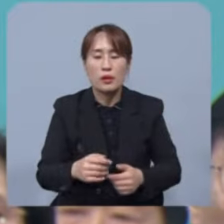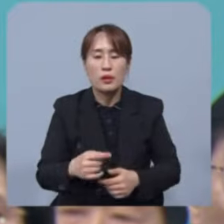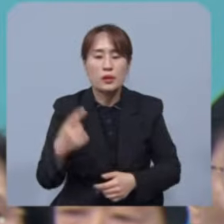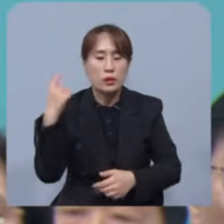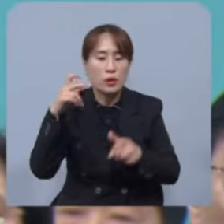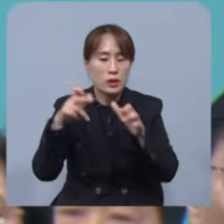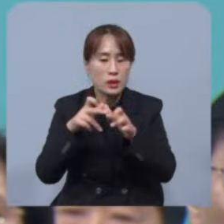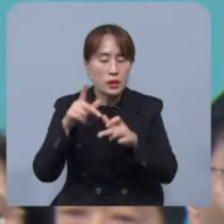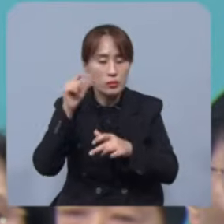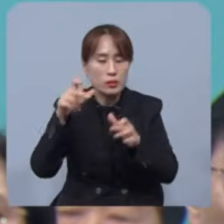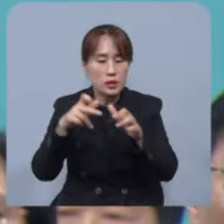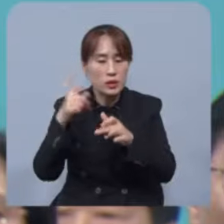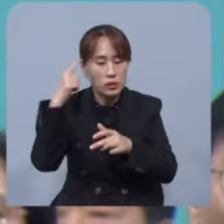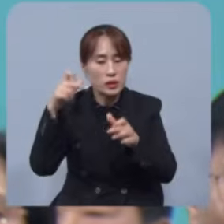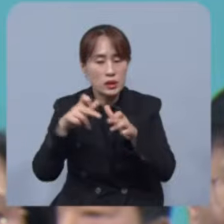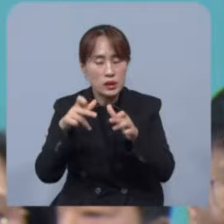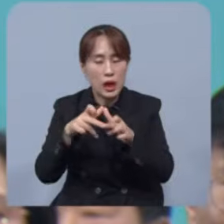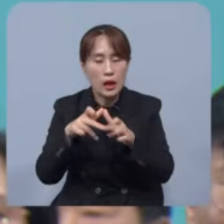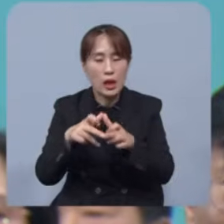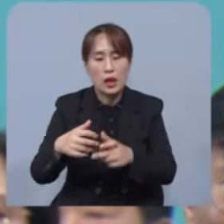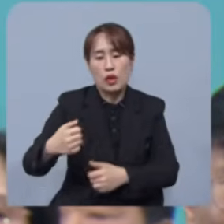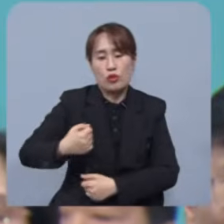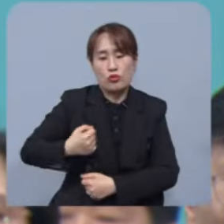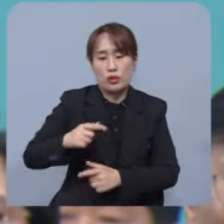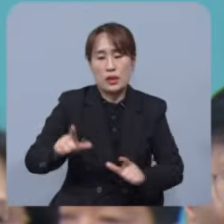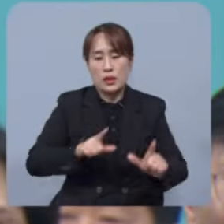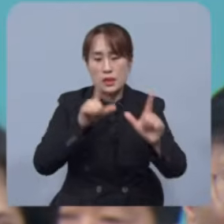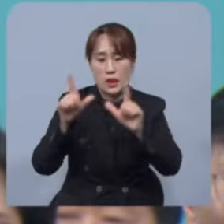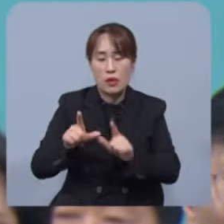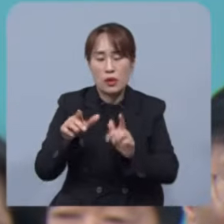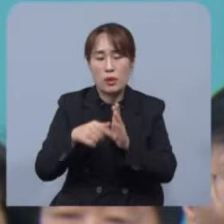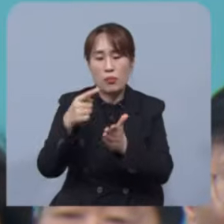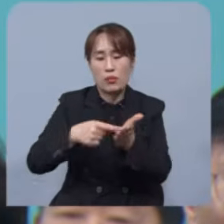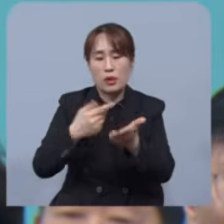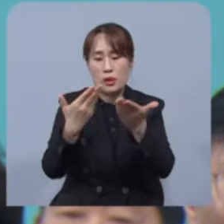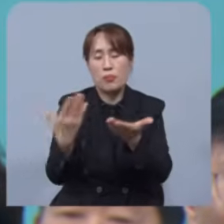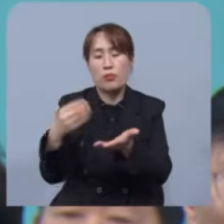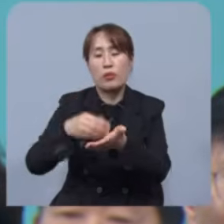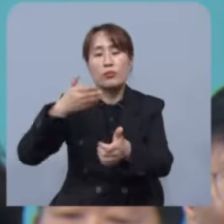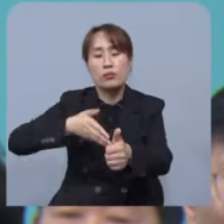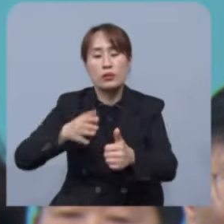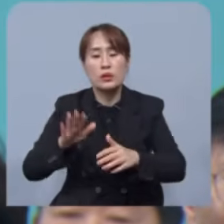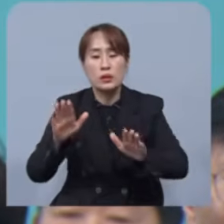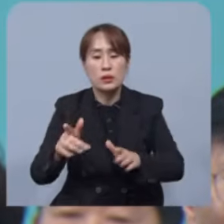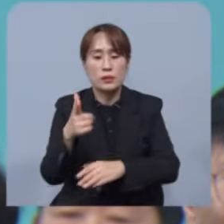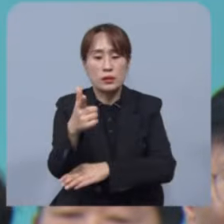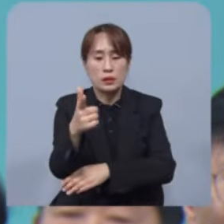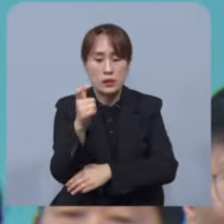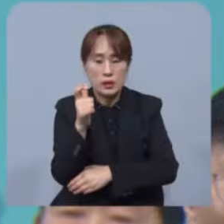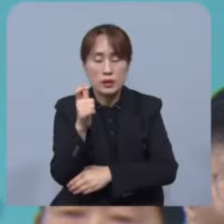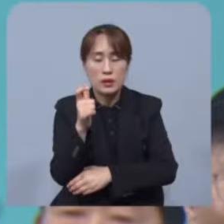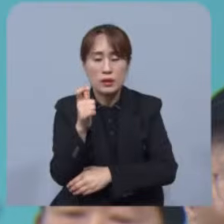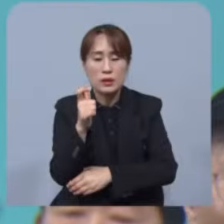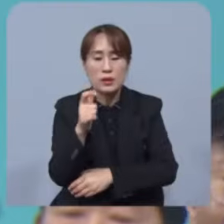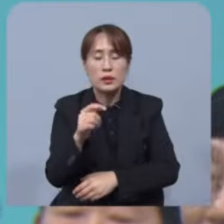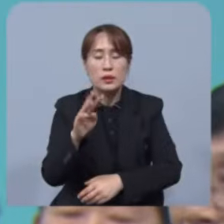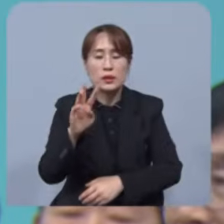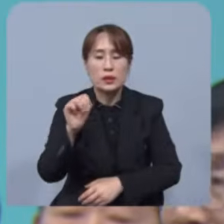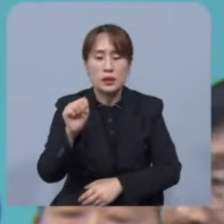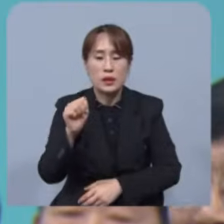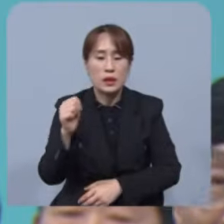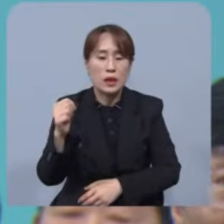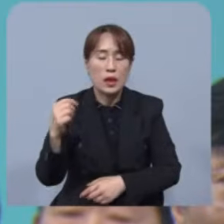청각장애, 수면장애, 정신장애를 보상 범위를 넣는 것을 제안드립니다. 그리고 지금은 사격 시 3M